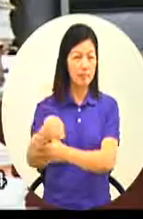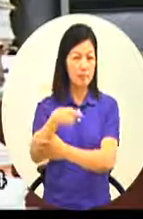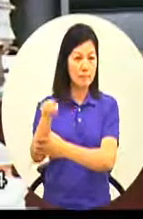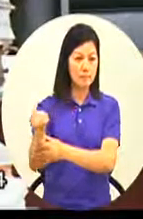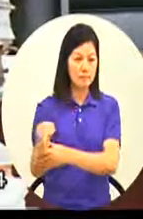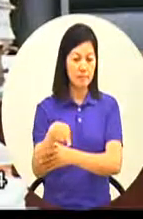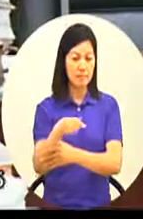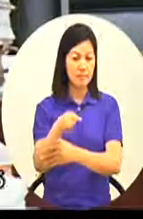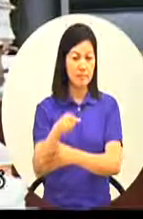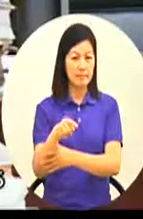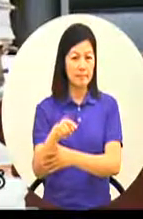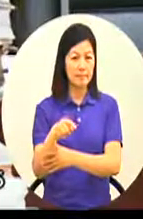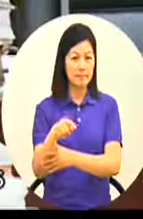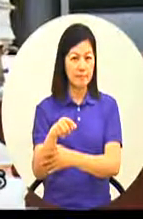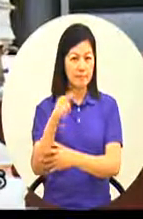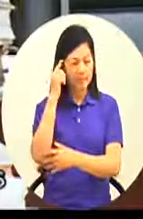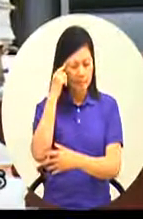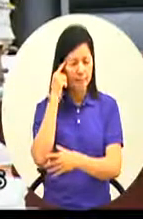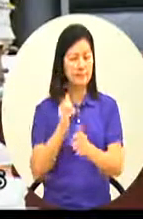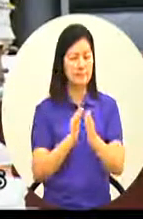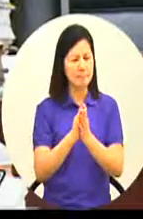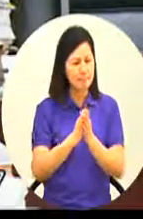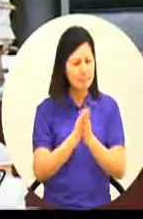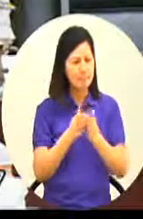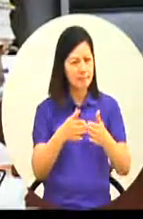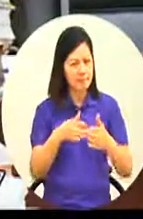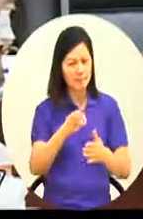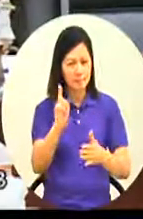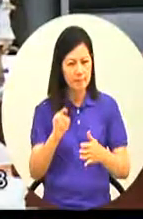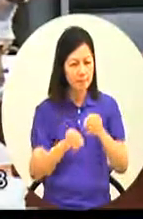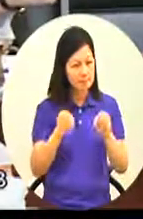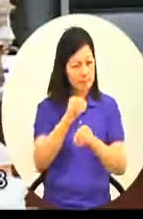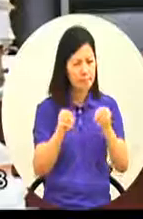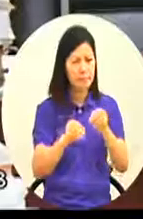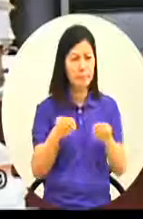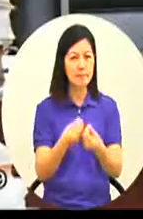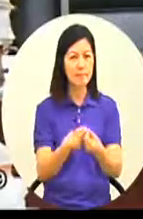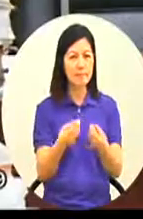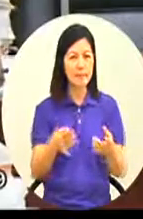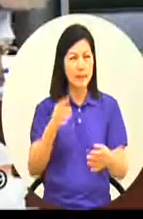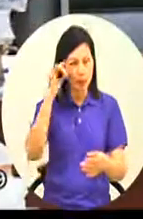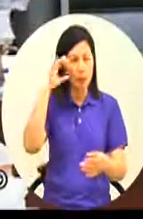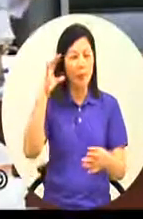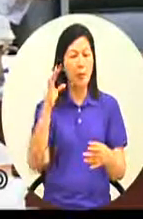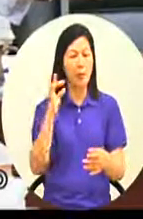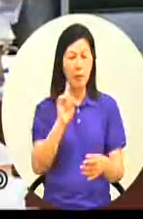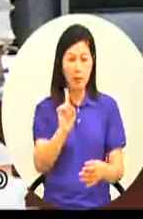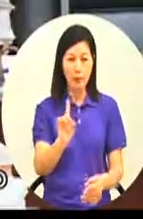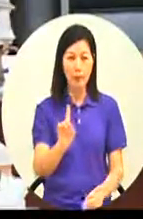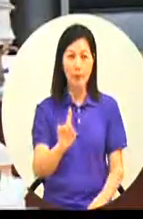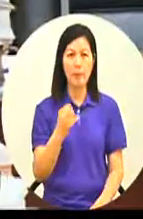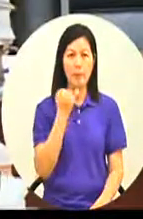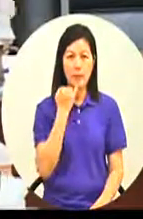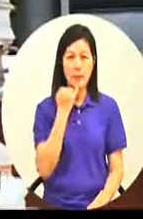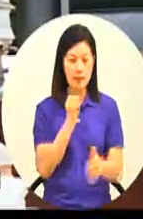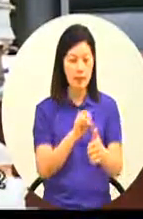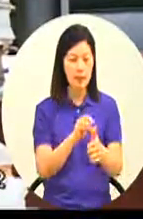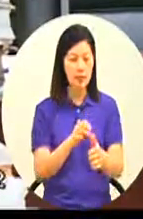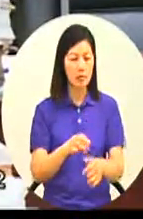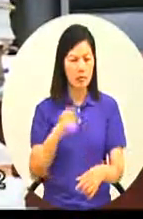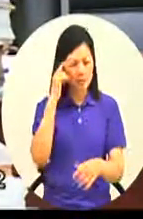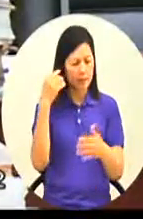支持者他的理由需求哪些可以调整，那有哪些创意，那反对者他的